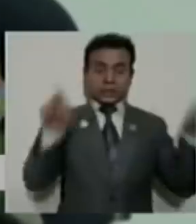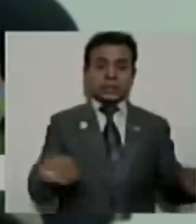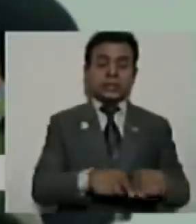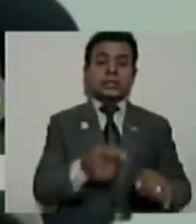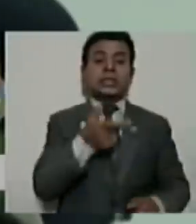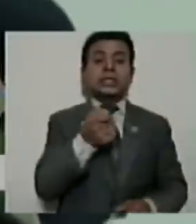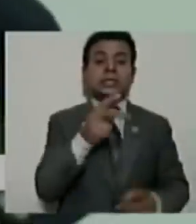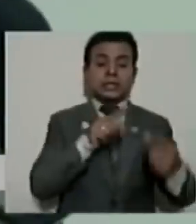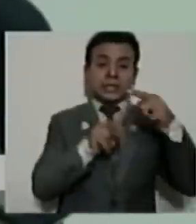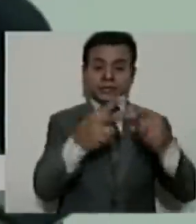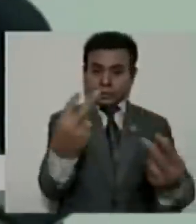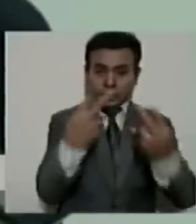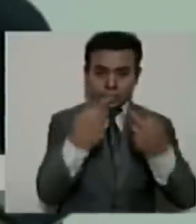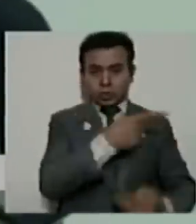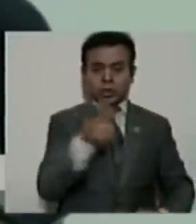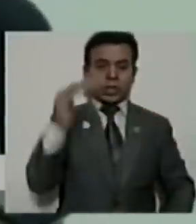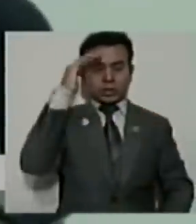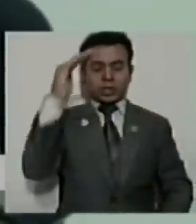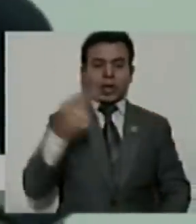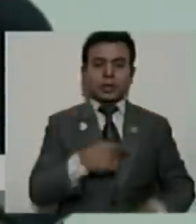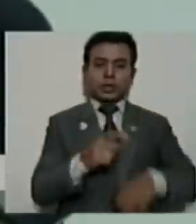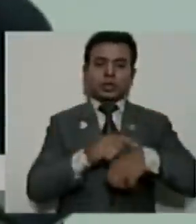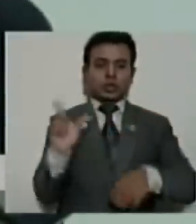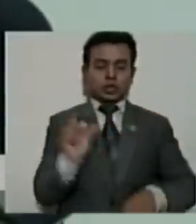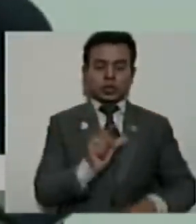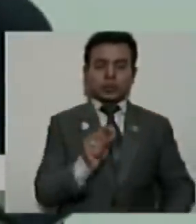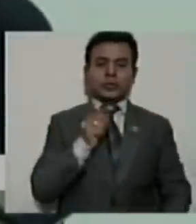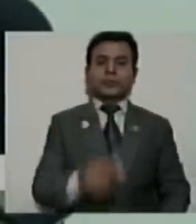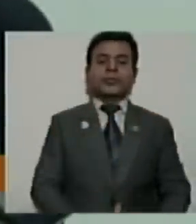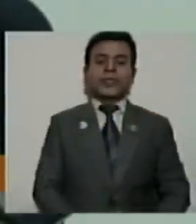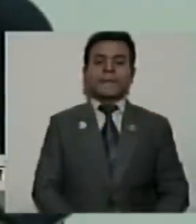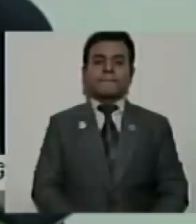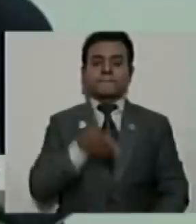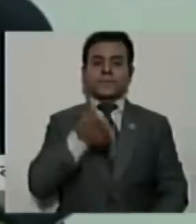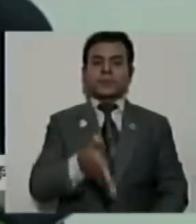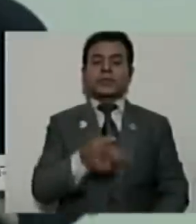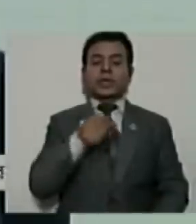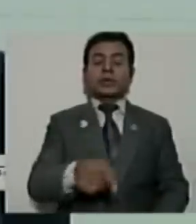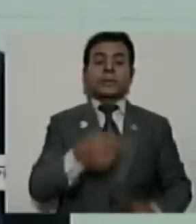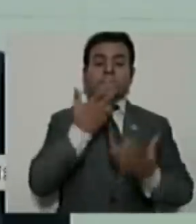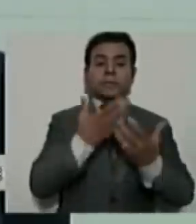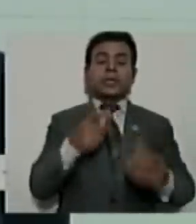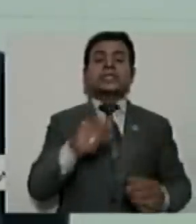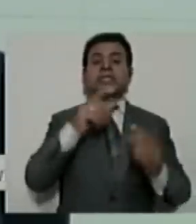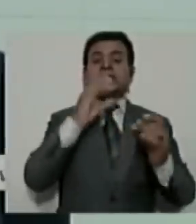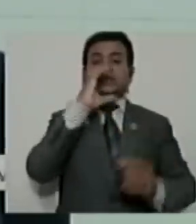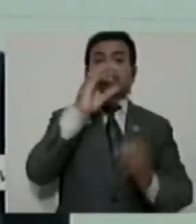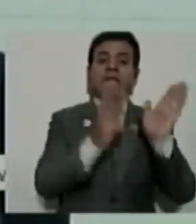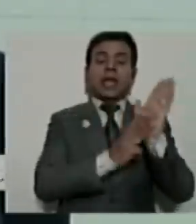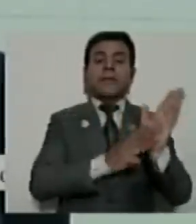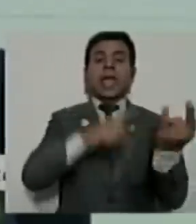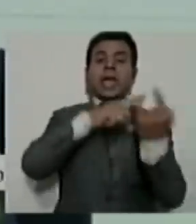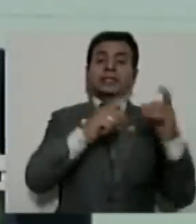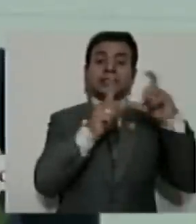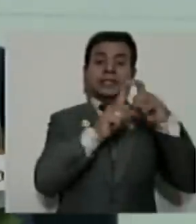PPE দেশের বিভিন্ন স্থানে পৌঁছে তার একটি বিবরণ আমি দিচ্ছি। আমরা গতকাল পর্যন্ত PPE গ্রহণ